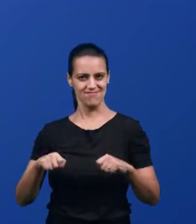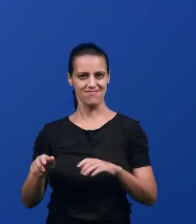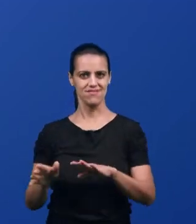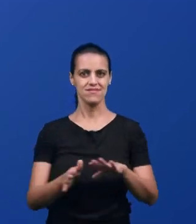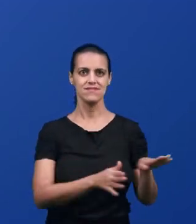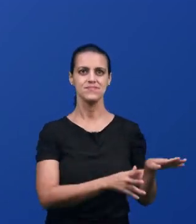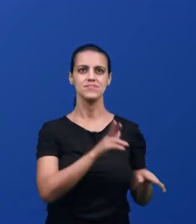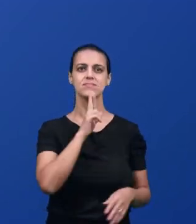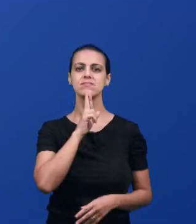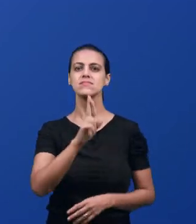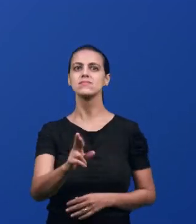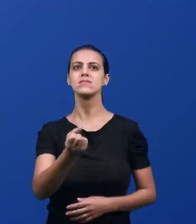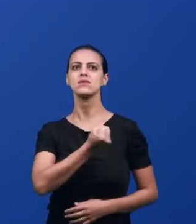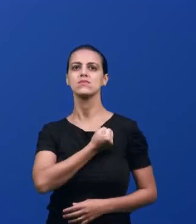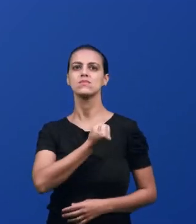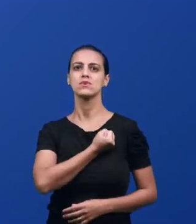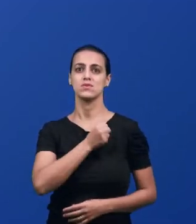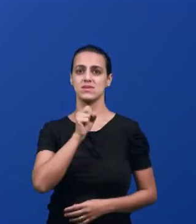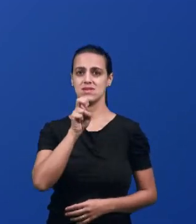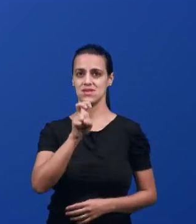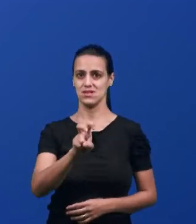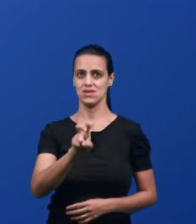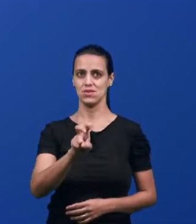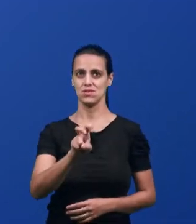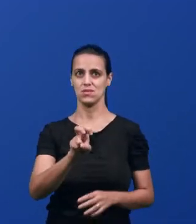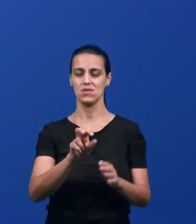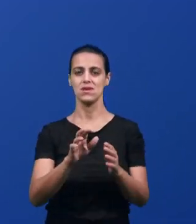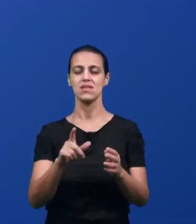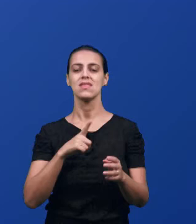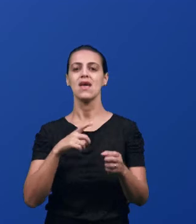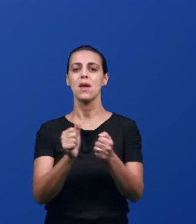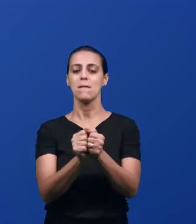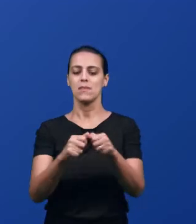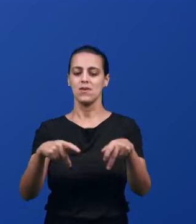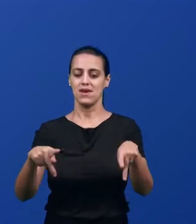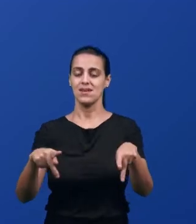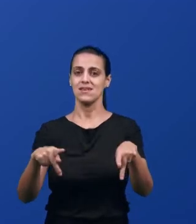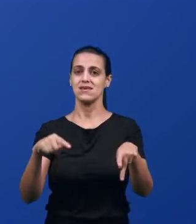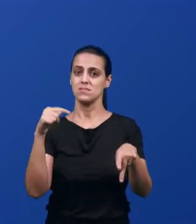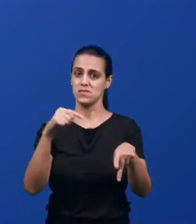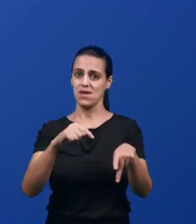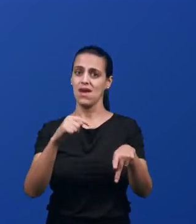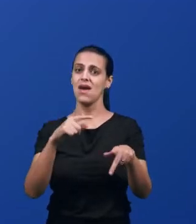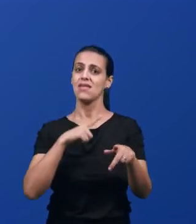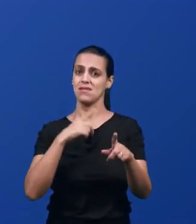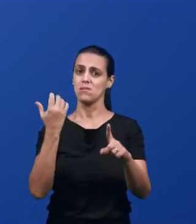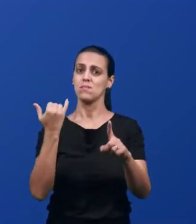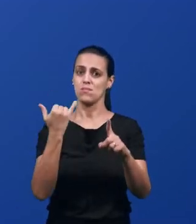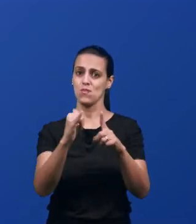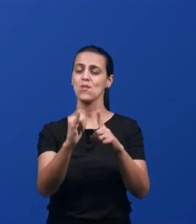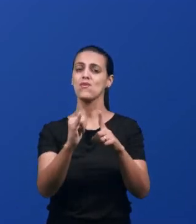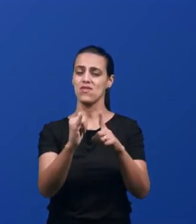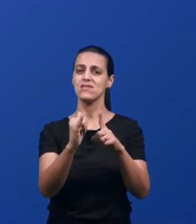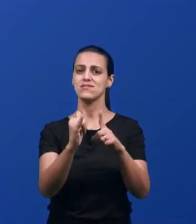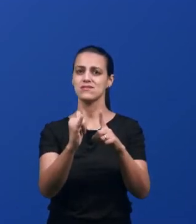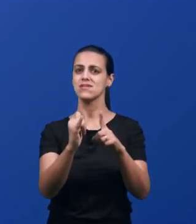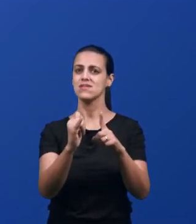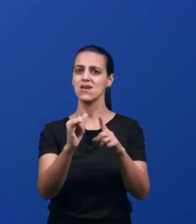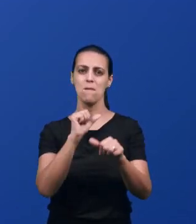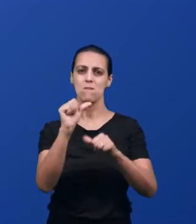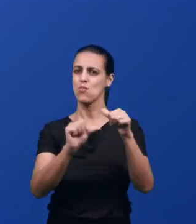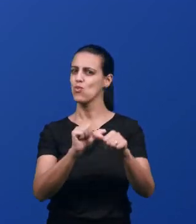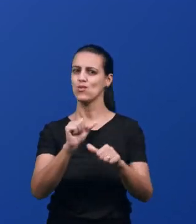vivante et efficace. En répondant à la question numéro 5, la parole contenue dans le livre d'Apocalypse, c'est une